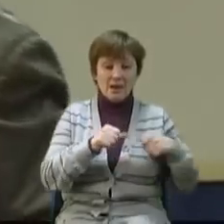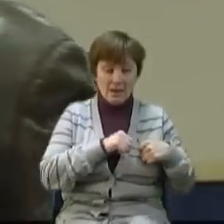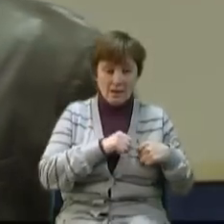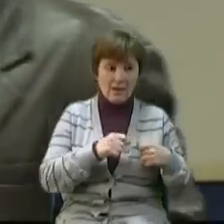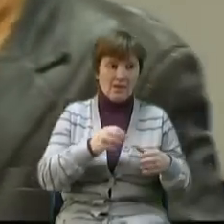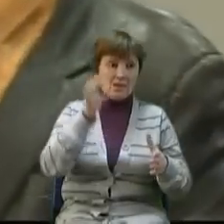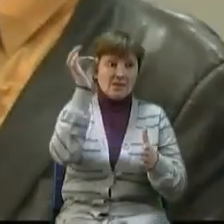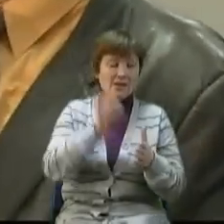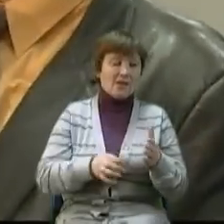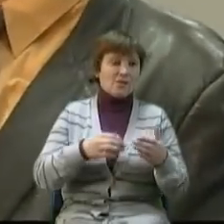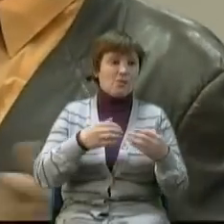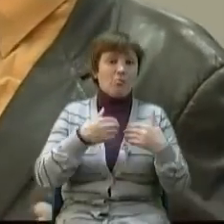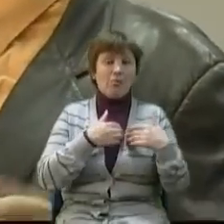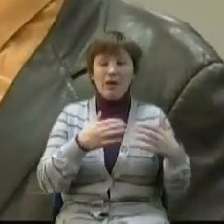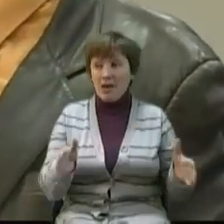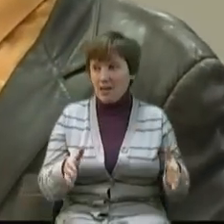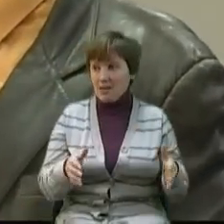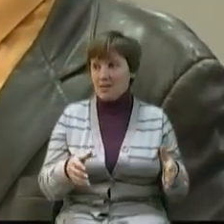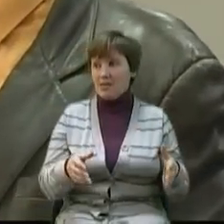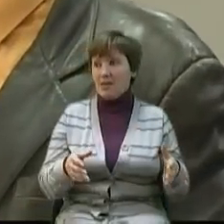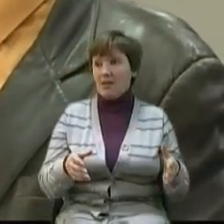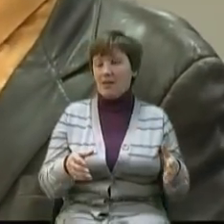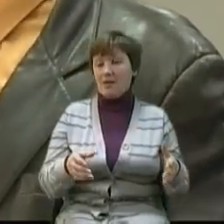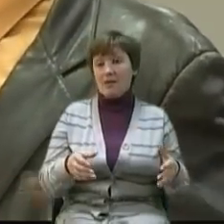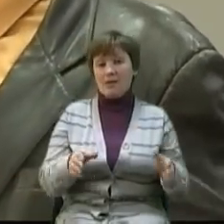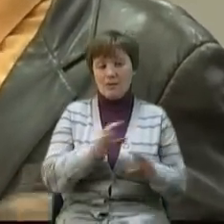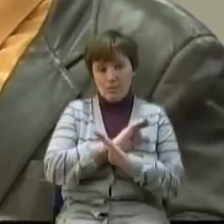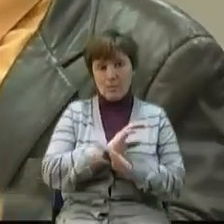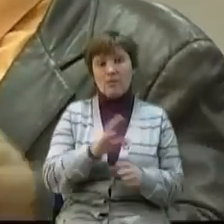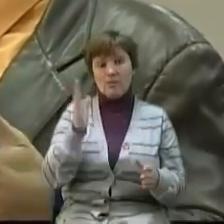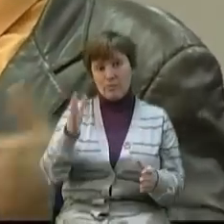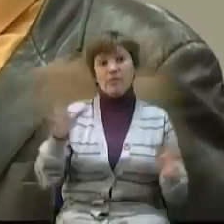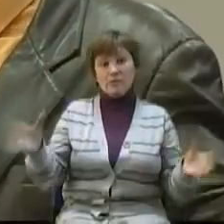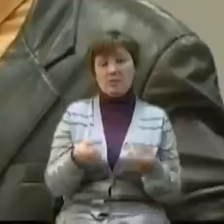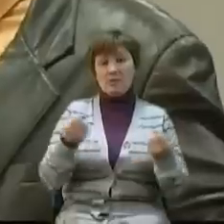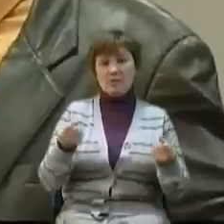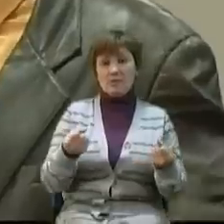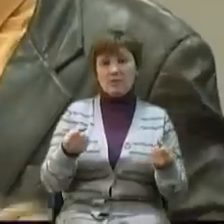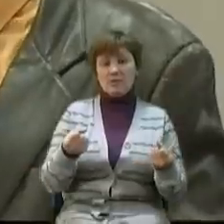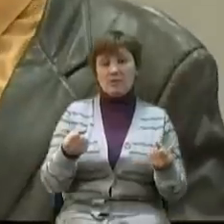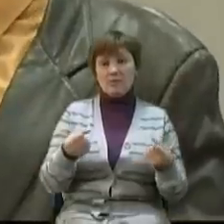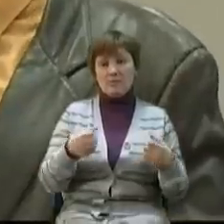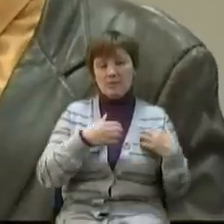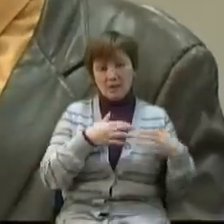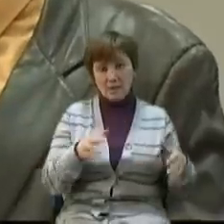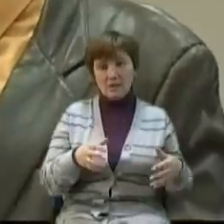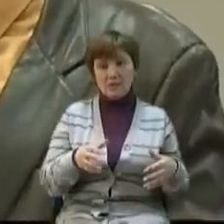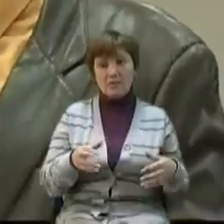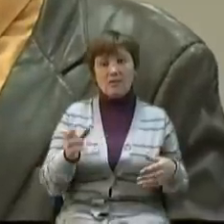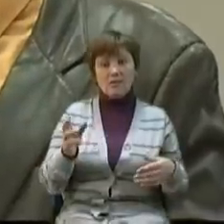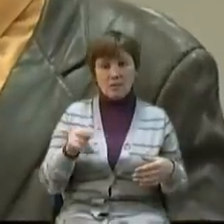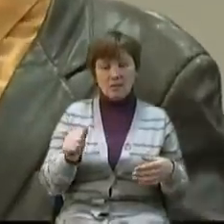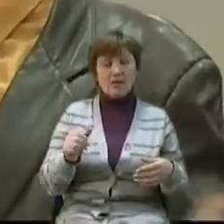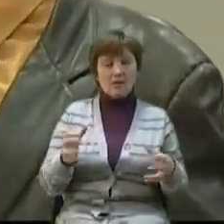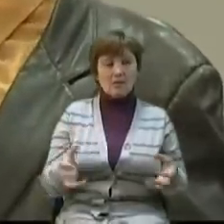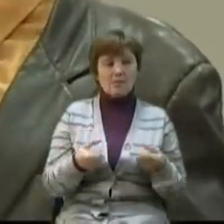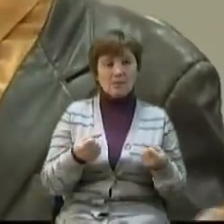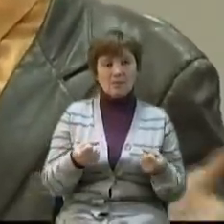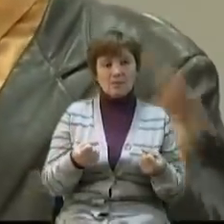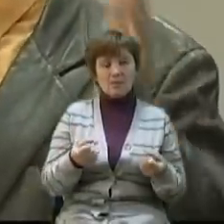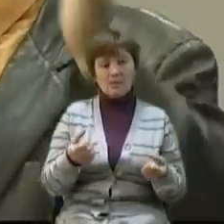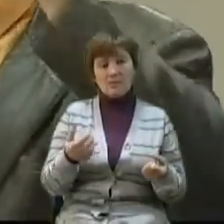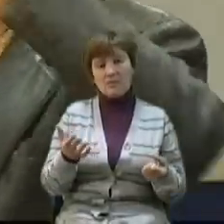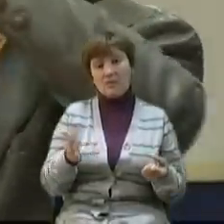тоже сразу умрет? Спасен? Ну, покается. Я тоже говорю, спасен? Не